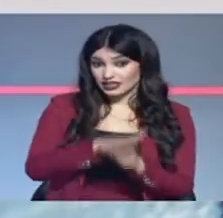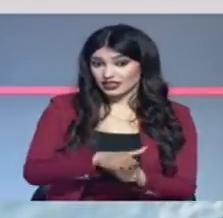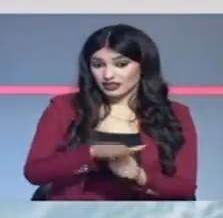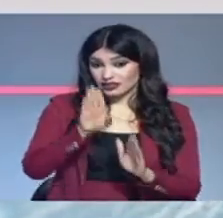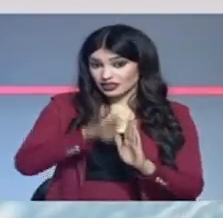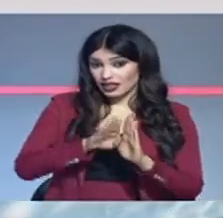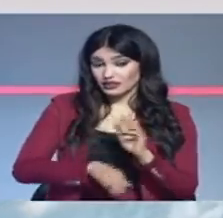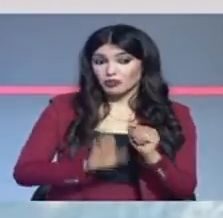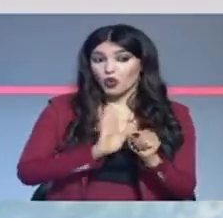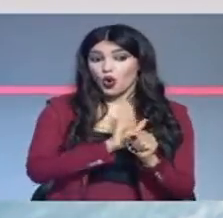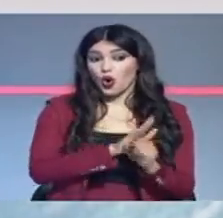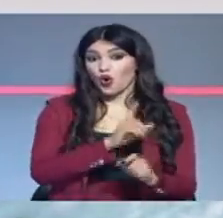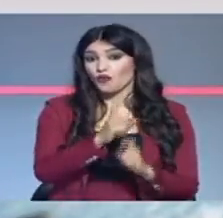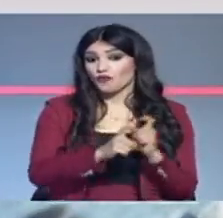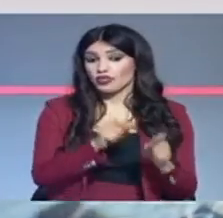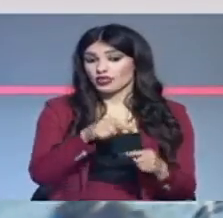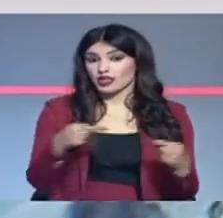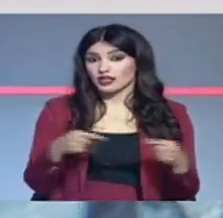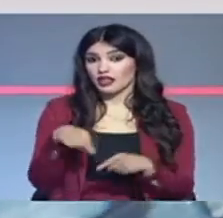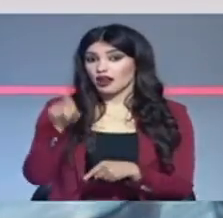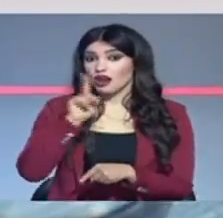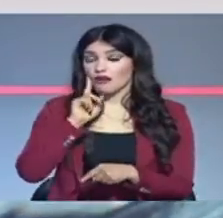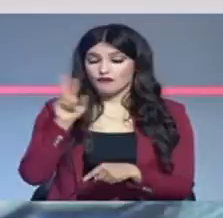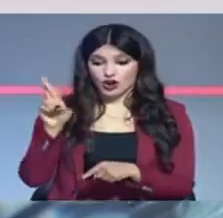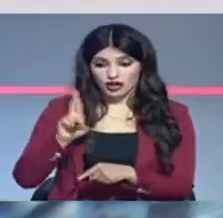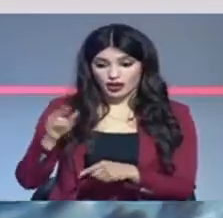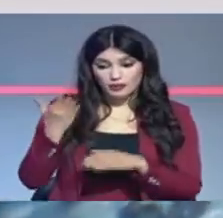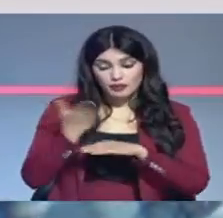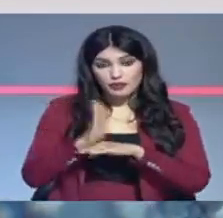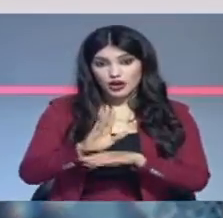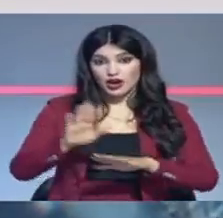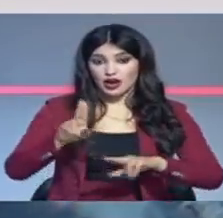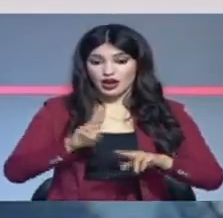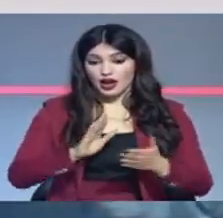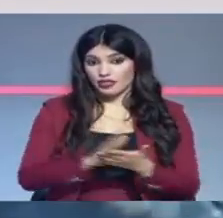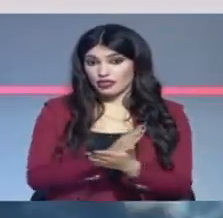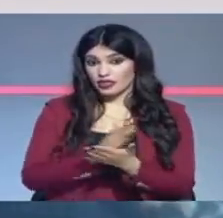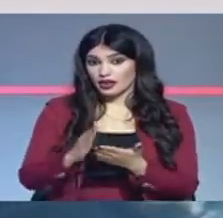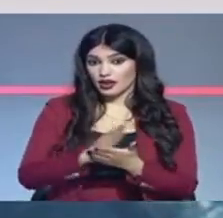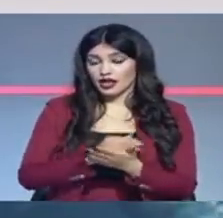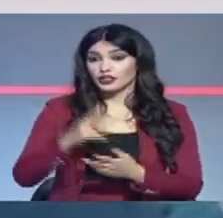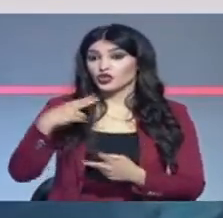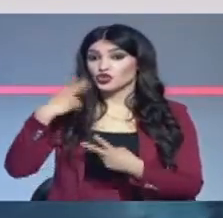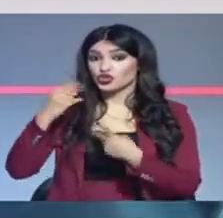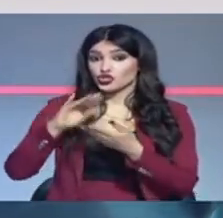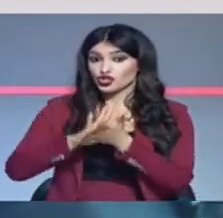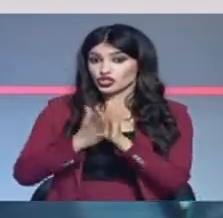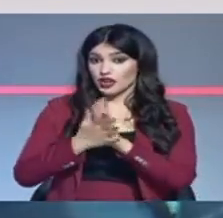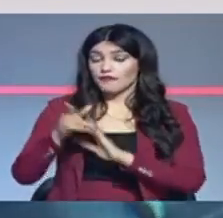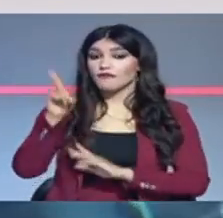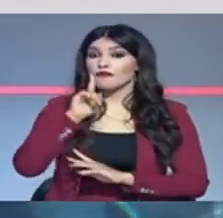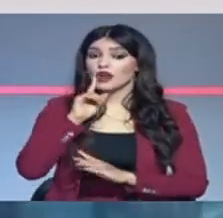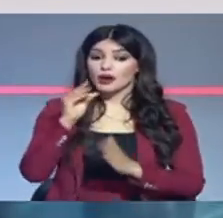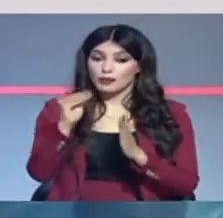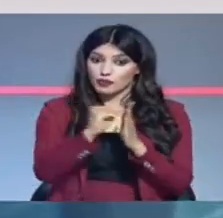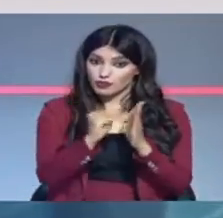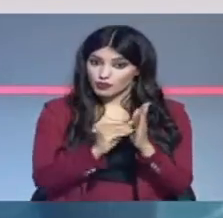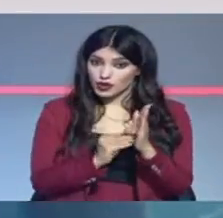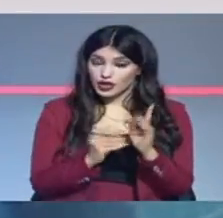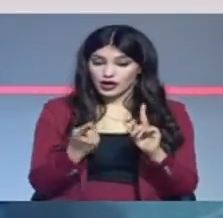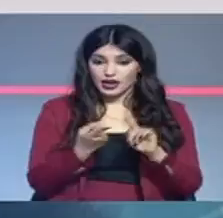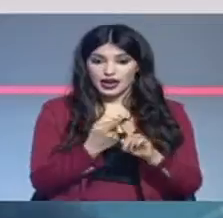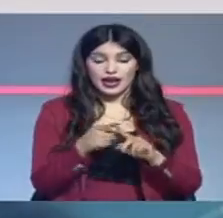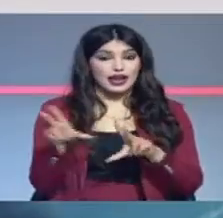على النساء حيث رصد تقرير اعدته اصوات نساء السنه الماضيه حول ادراج مقاربه النوع الاجتماعي